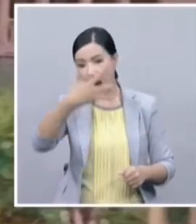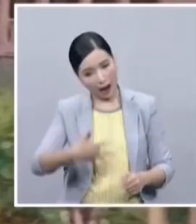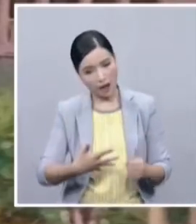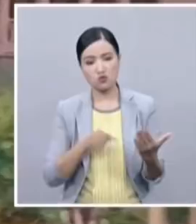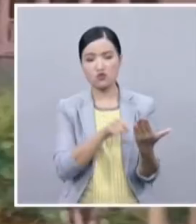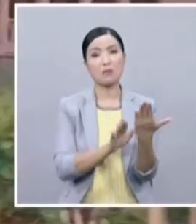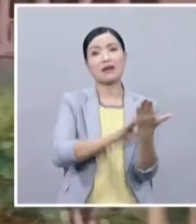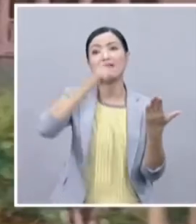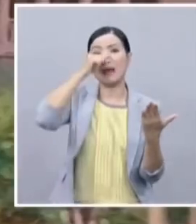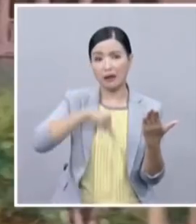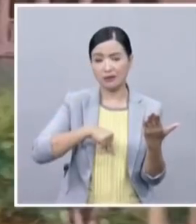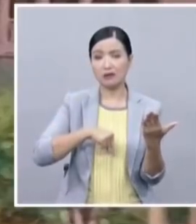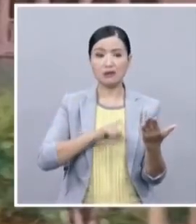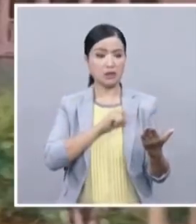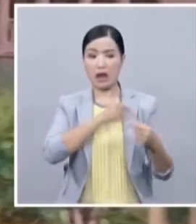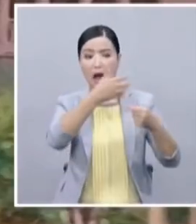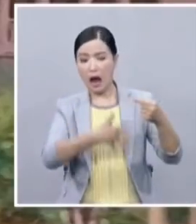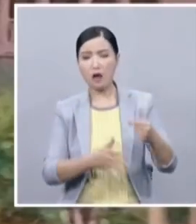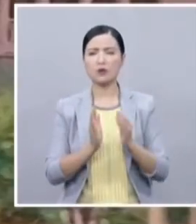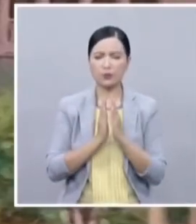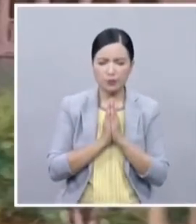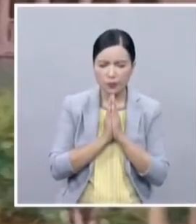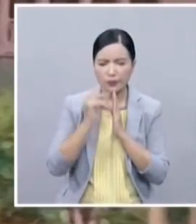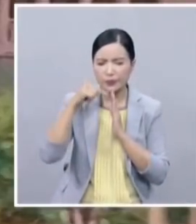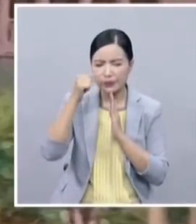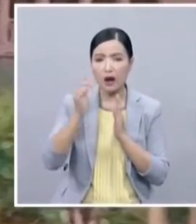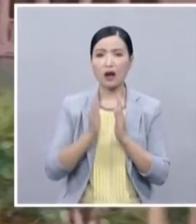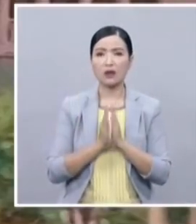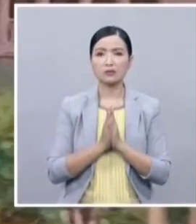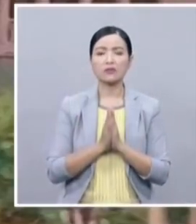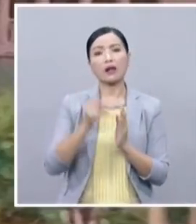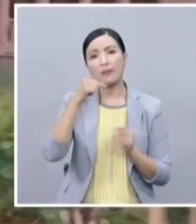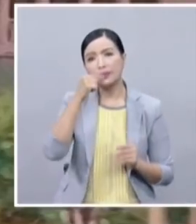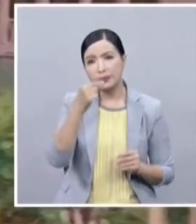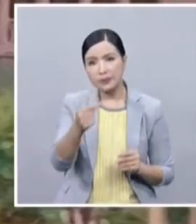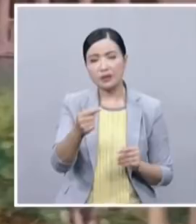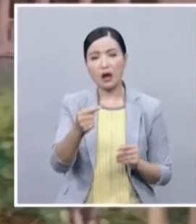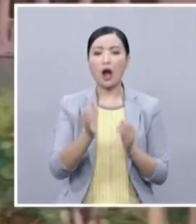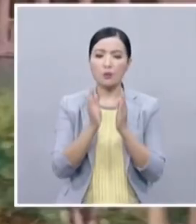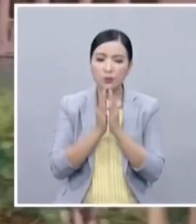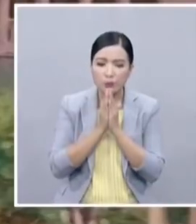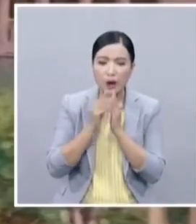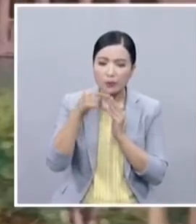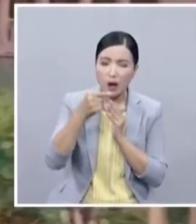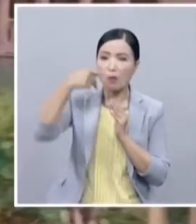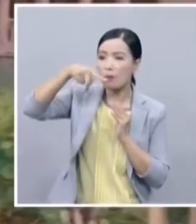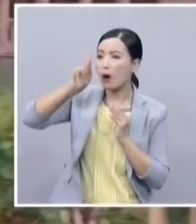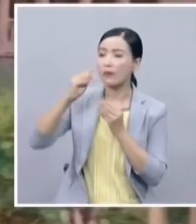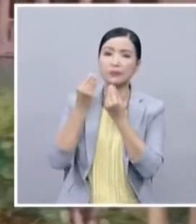ทยก็ได้มีการสวดมนต์และกล่าวคำอวยพรน